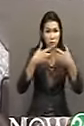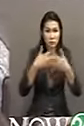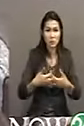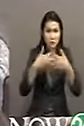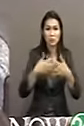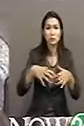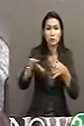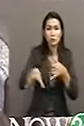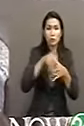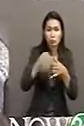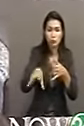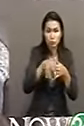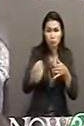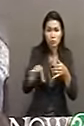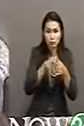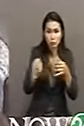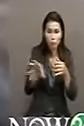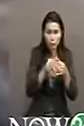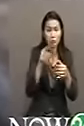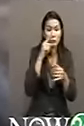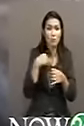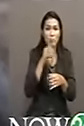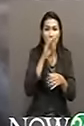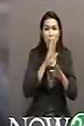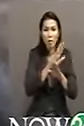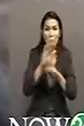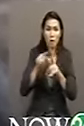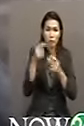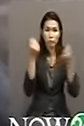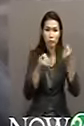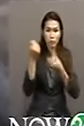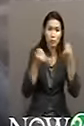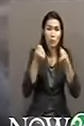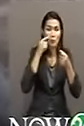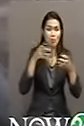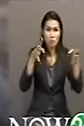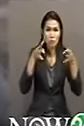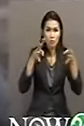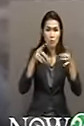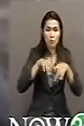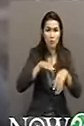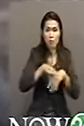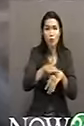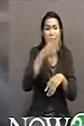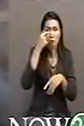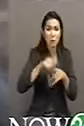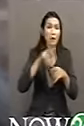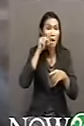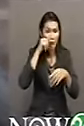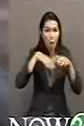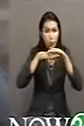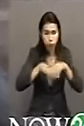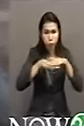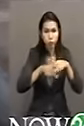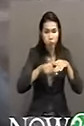ขนาดใหญ่เอาไว้ตามจุดต่างๆพร้อมสั่งการห้ามรถบรรทุกขนาดใหญ่วิ่งผ่านครับเพราะว่าน้ำยังคงท่วมอยู่ใต้ถนนที่